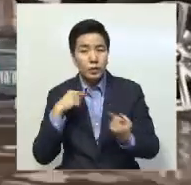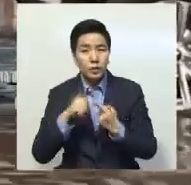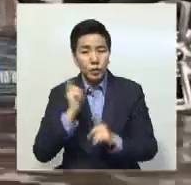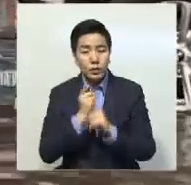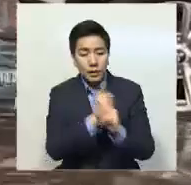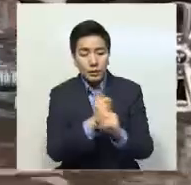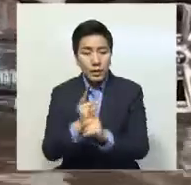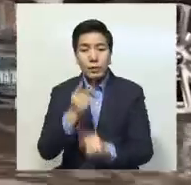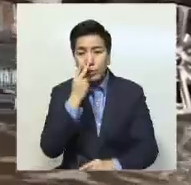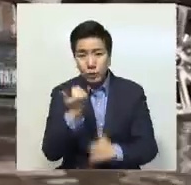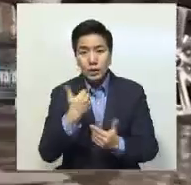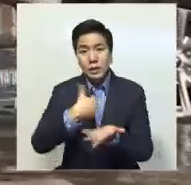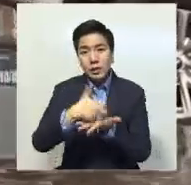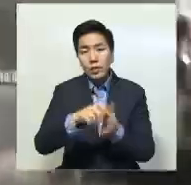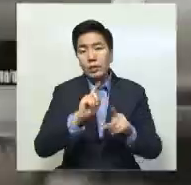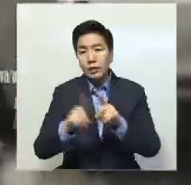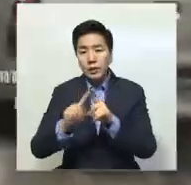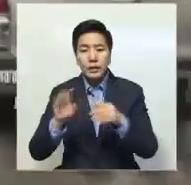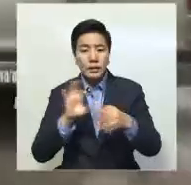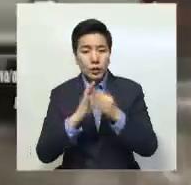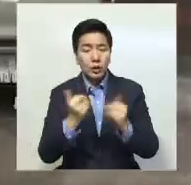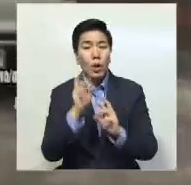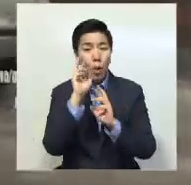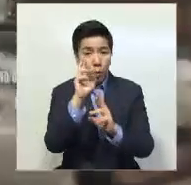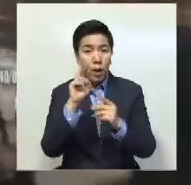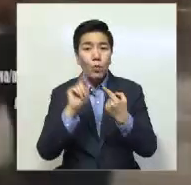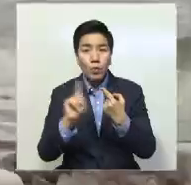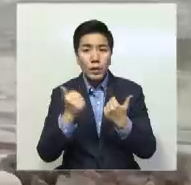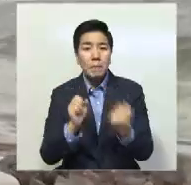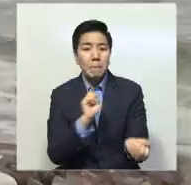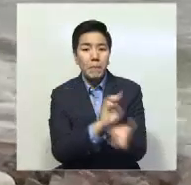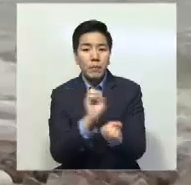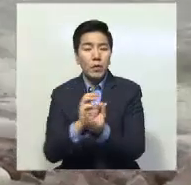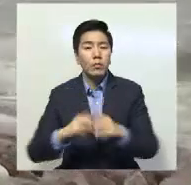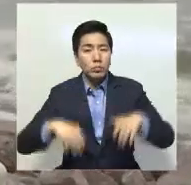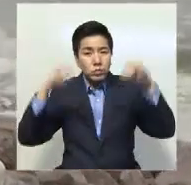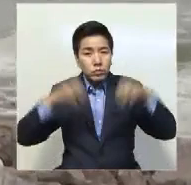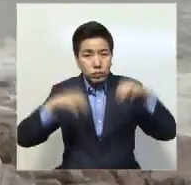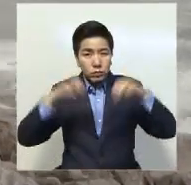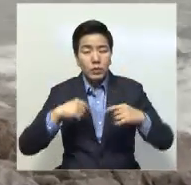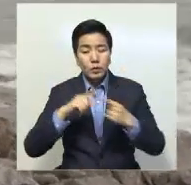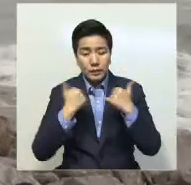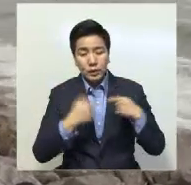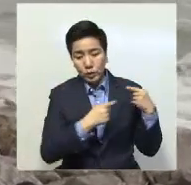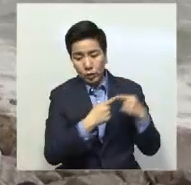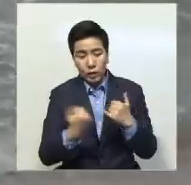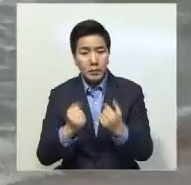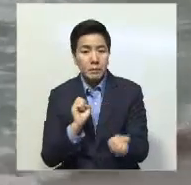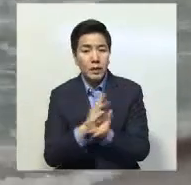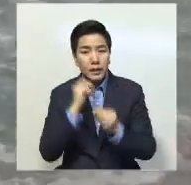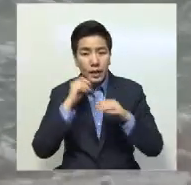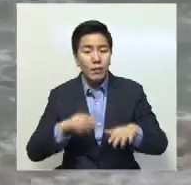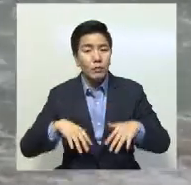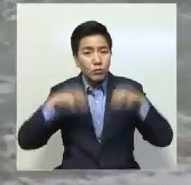องติดตามสถานการณ์อย่างใกล้ชิดเพราะว่าอาจจะต้องเฝ้าระวังเรื่องของฝนกระทบจากฝนตกหนักฝนที่ตกสะสมที่อาจทำให้เกิดน้ำท่ว